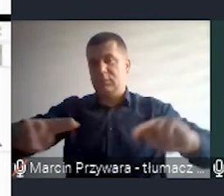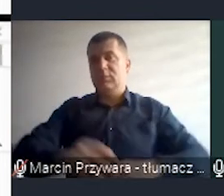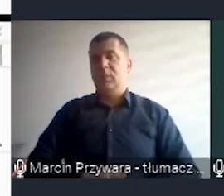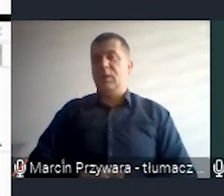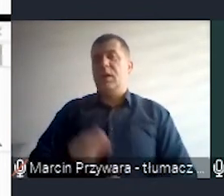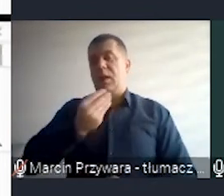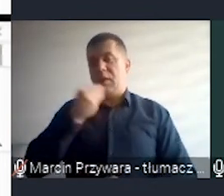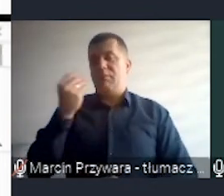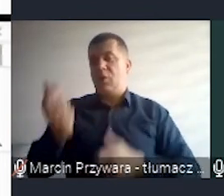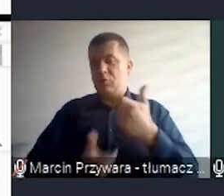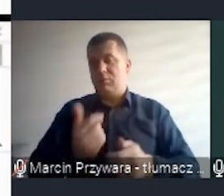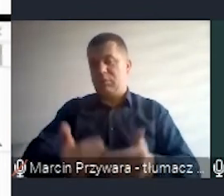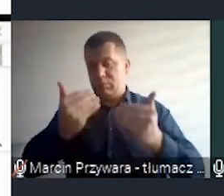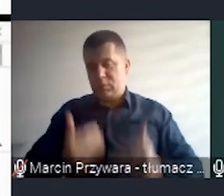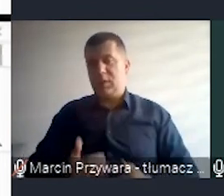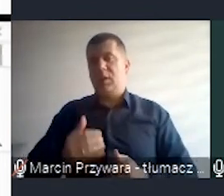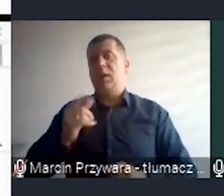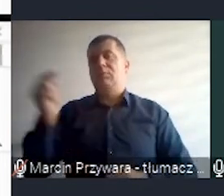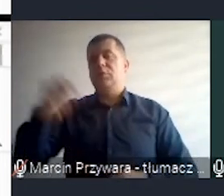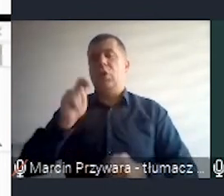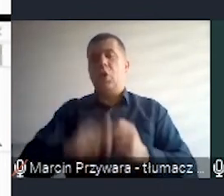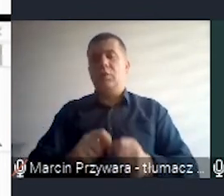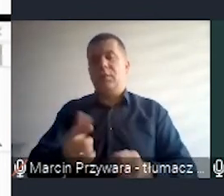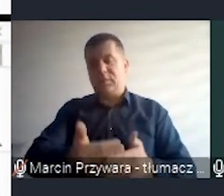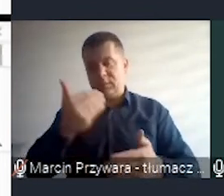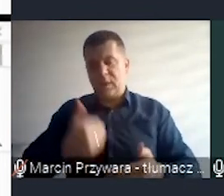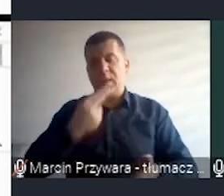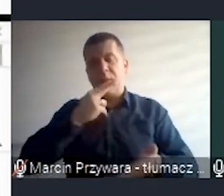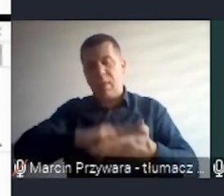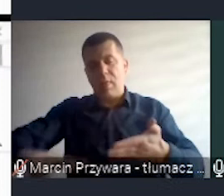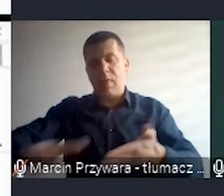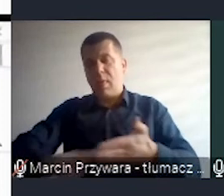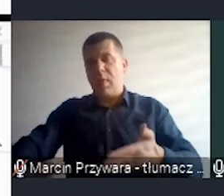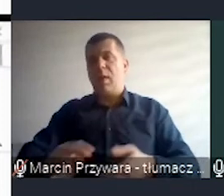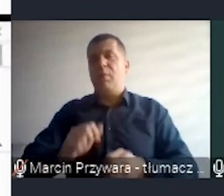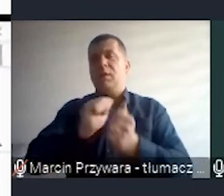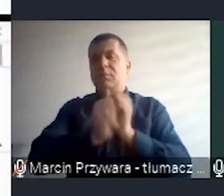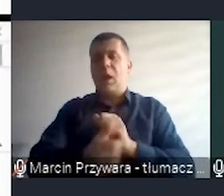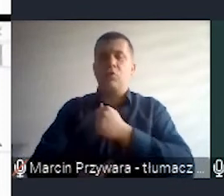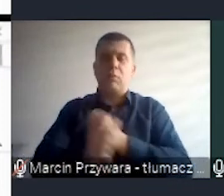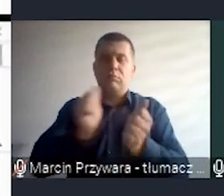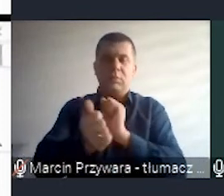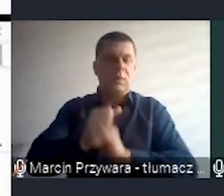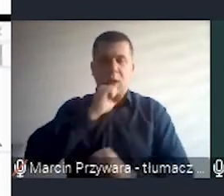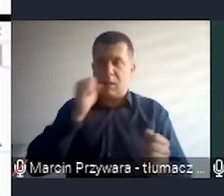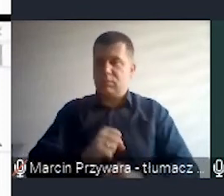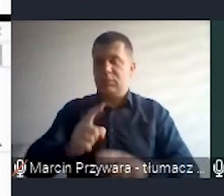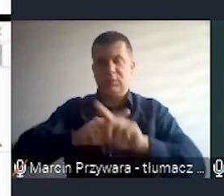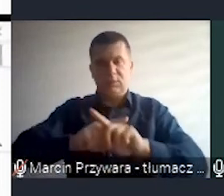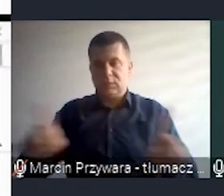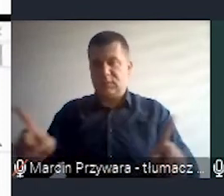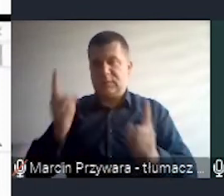Więc lepiej zrobić to, zanim znajdzie kontrola. Naklejanie tych naklejek, no bo zmiana, przerabianie dokumentów absolutnie